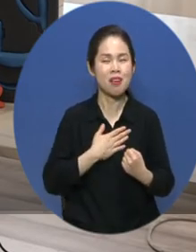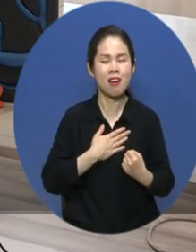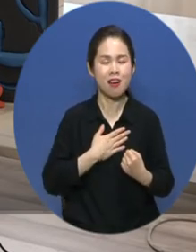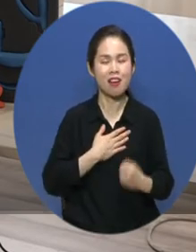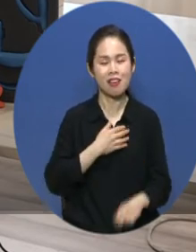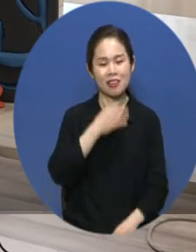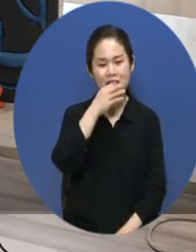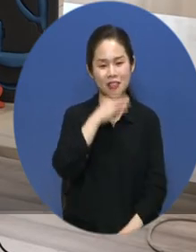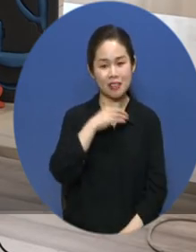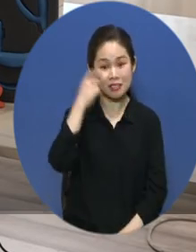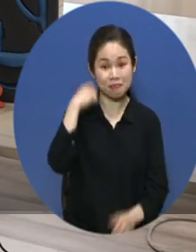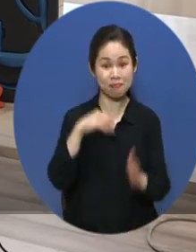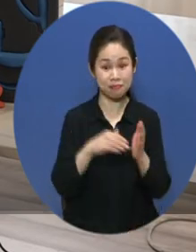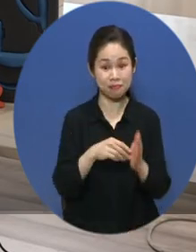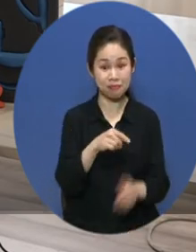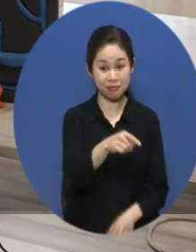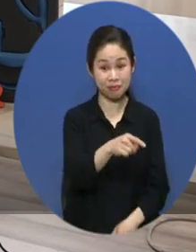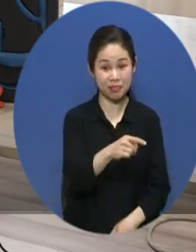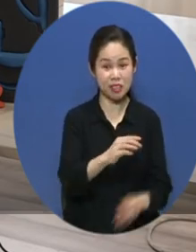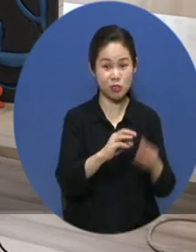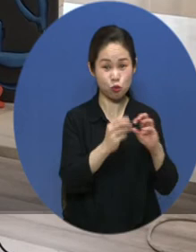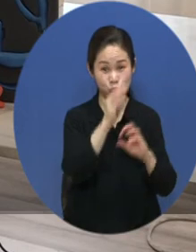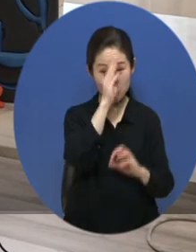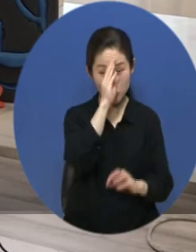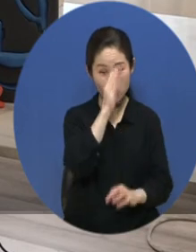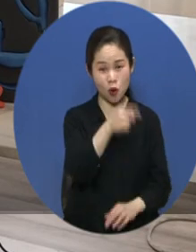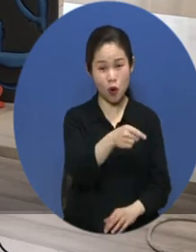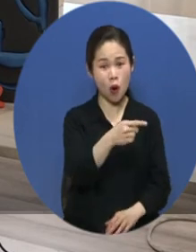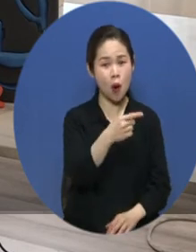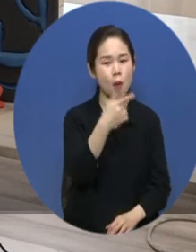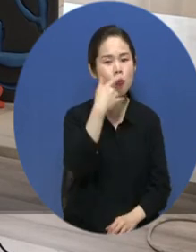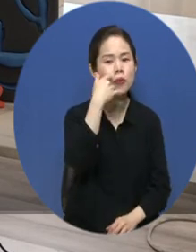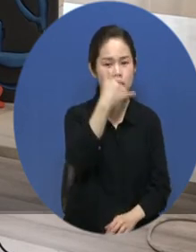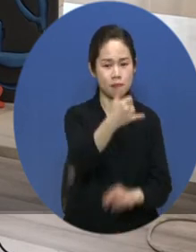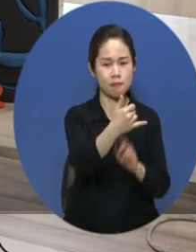그 부모님이 전화를 해주셔가지고